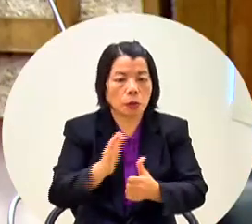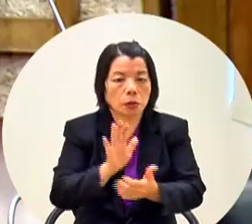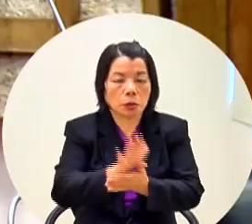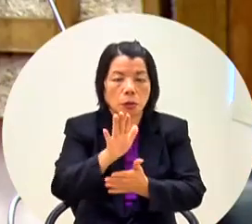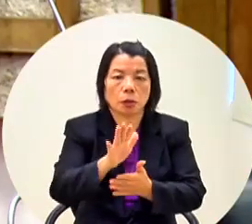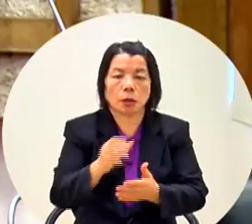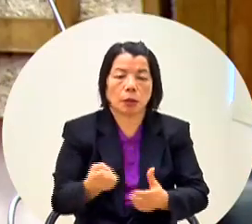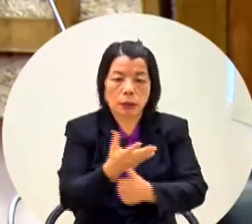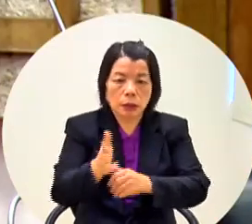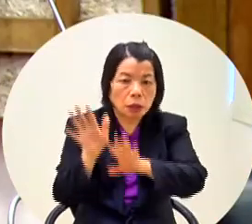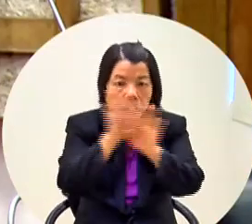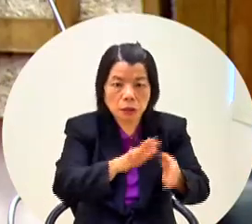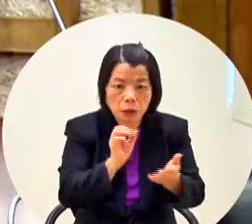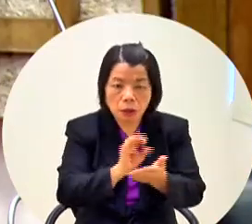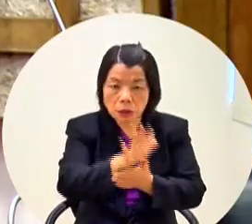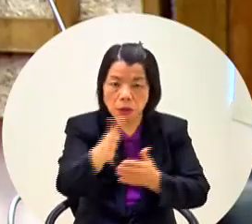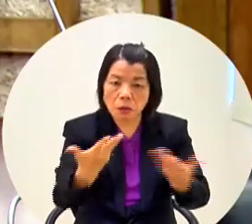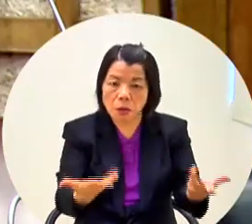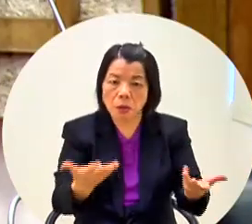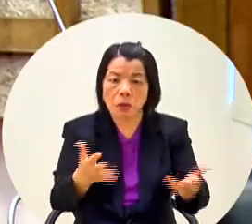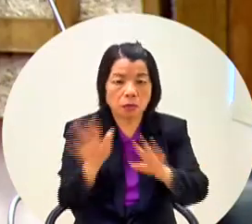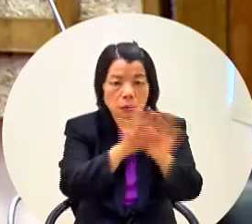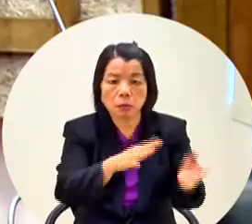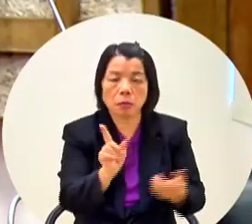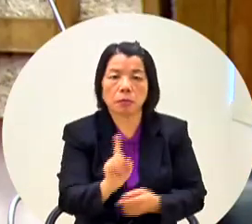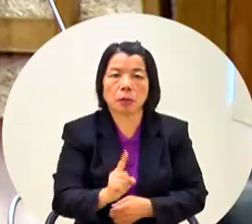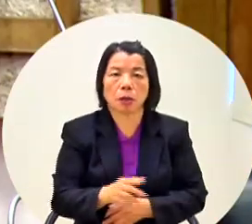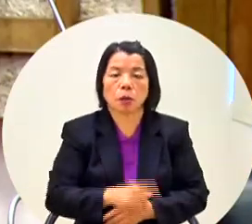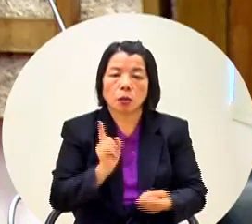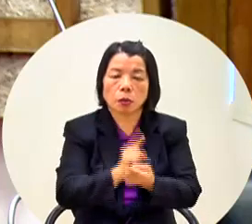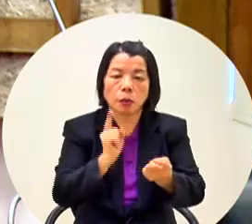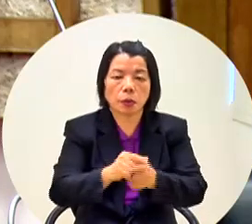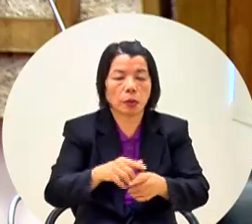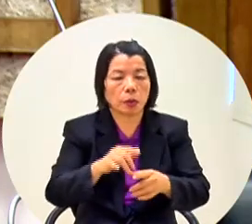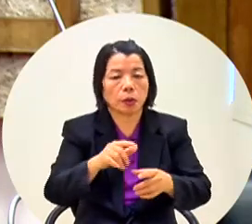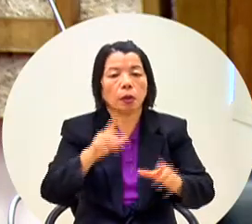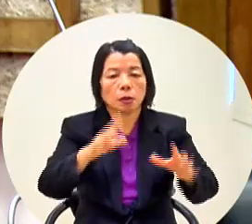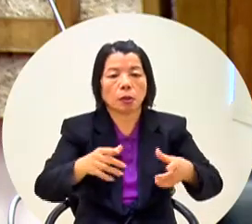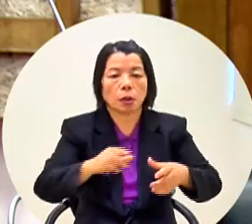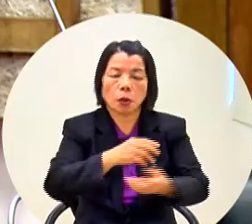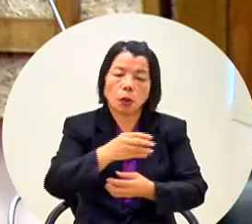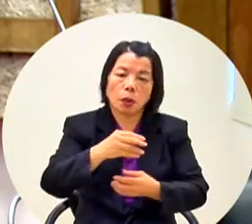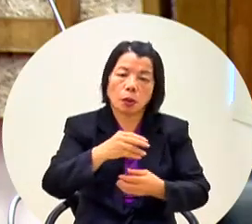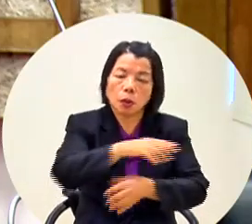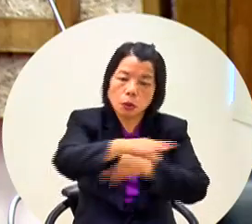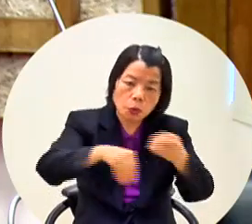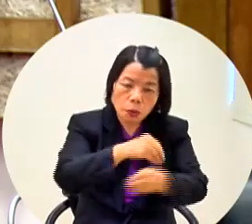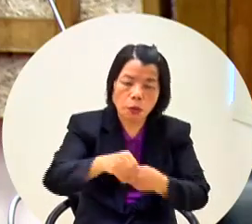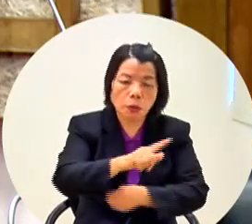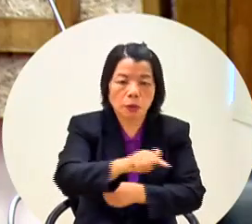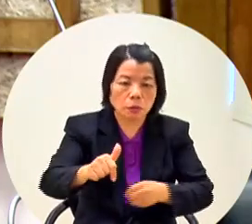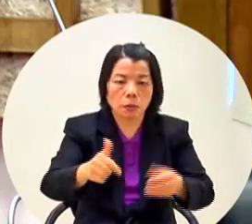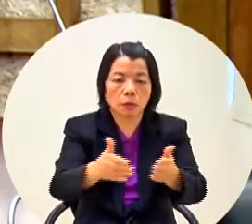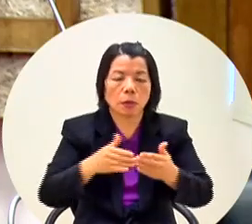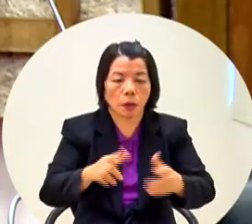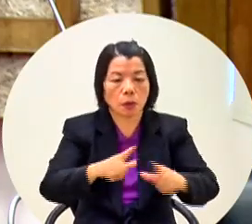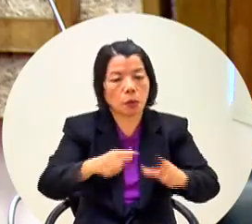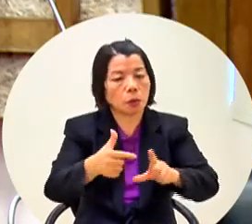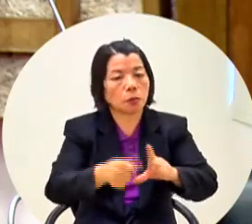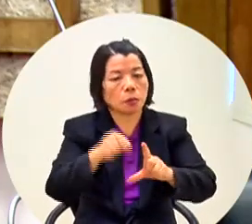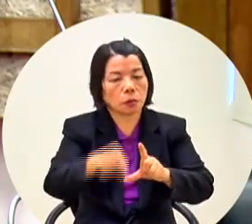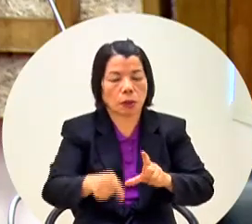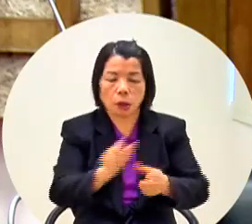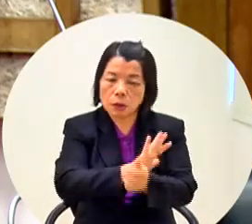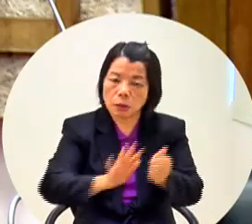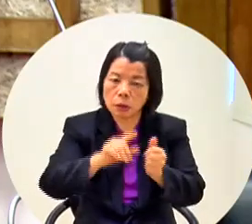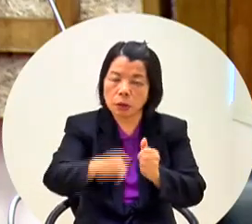们大林埔我们的新循环材料园区目前的进度如何？因为这个牵涉到我们所有的